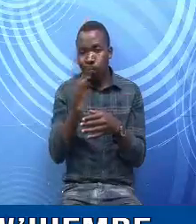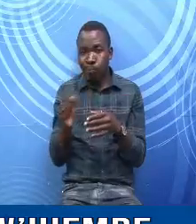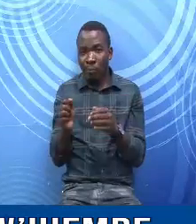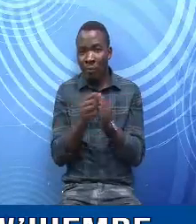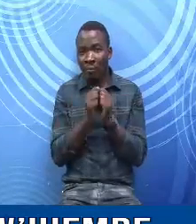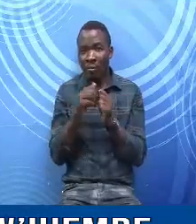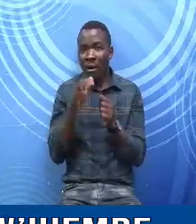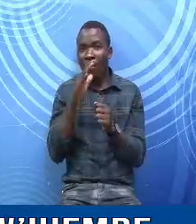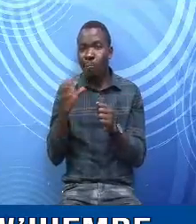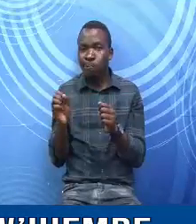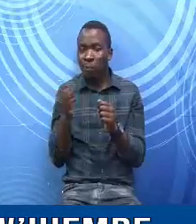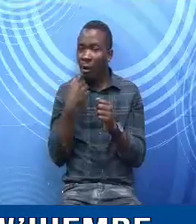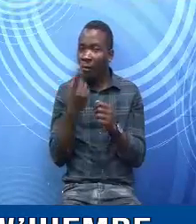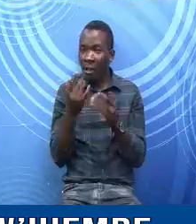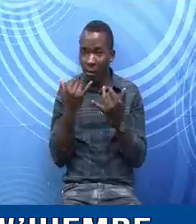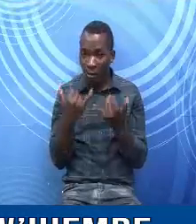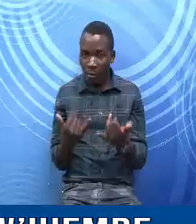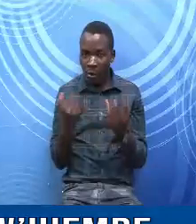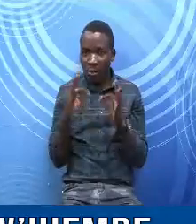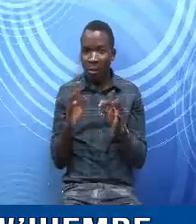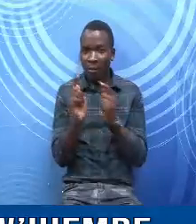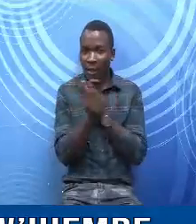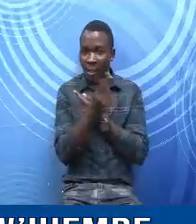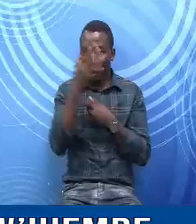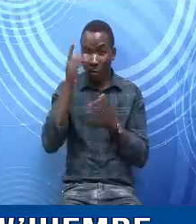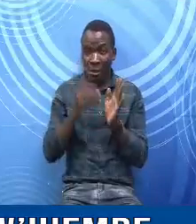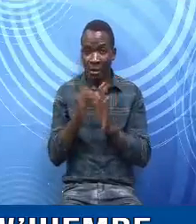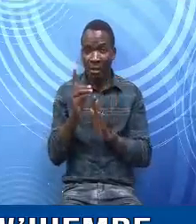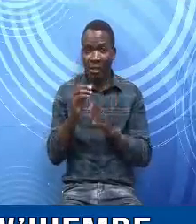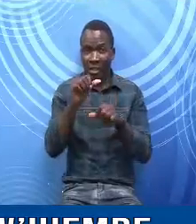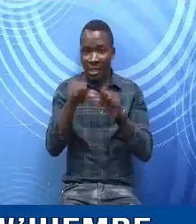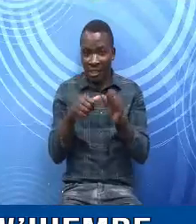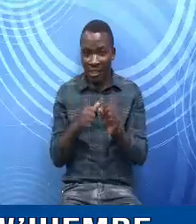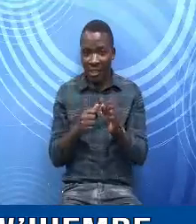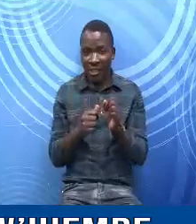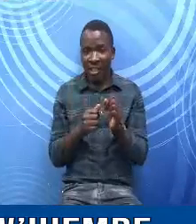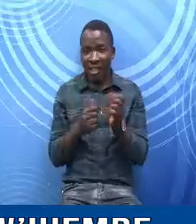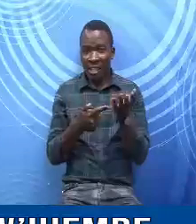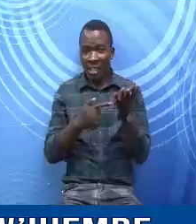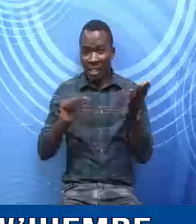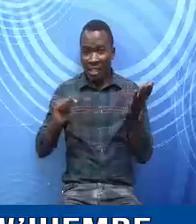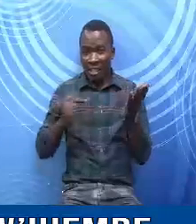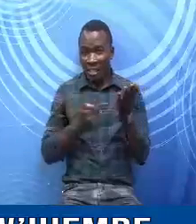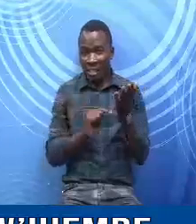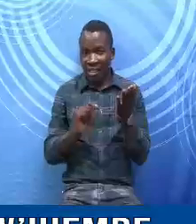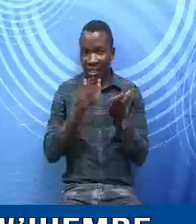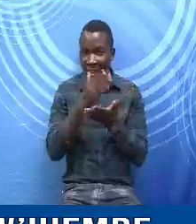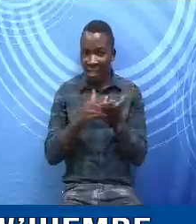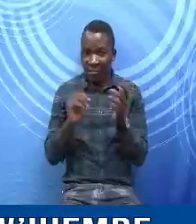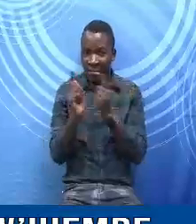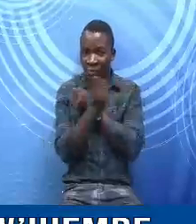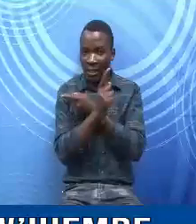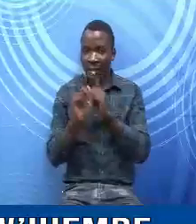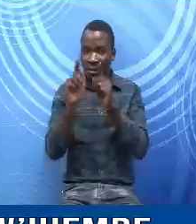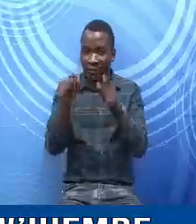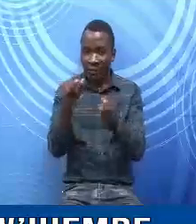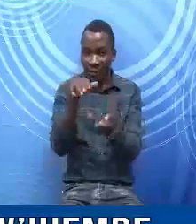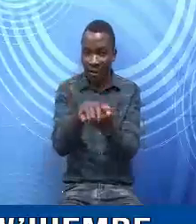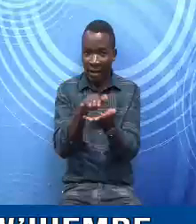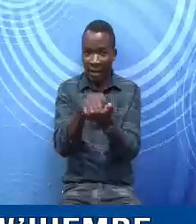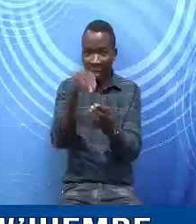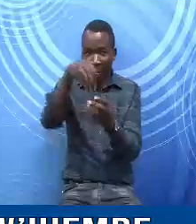kubera iterambere rishingiye ku ikoranabuhanga kuko ngo abenshi muri bo bayobotse ibigo by'imari n'amabanki bituma bahindura uburyo bwo kubika amafaranga yabo ndetse